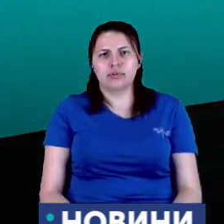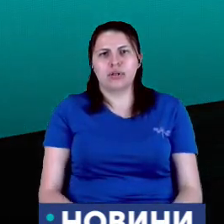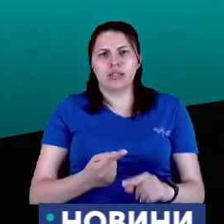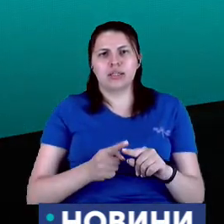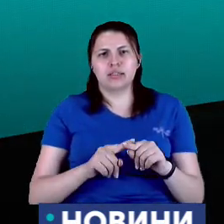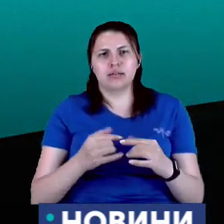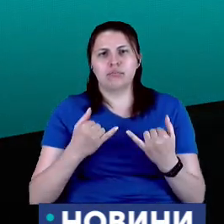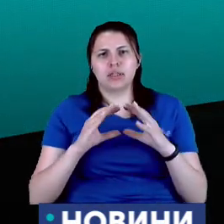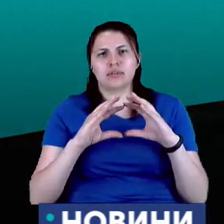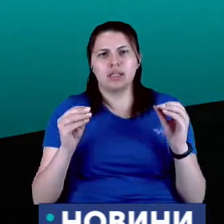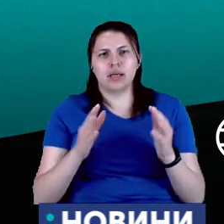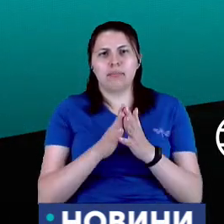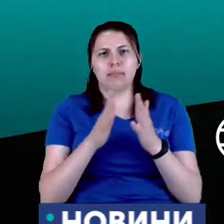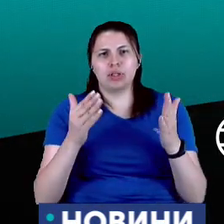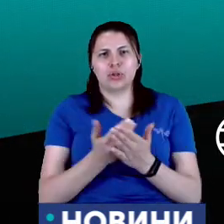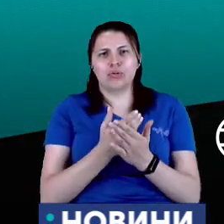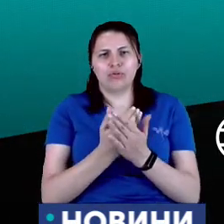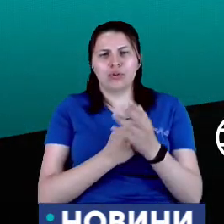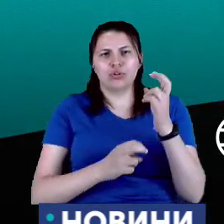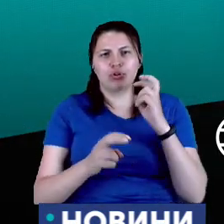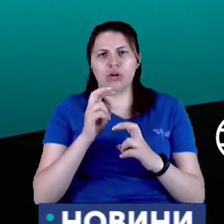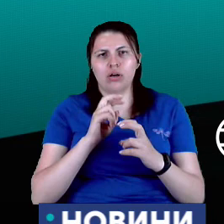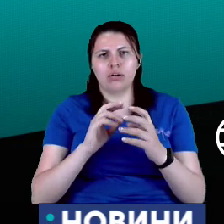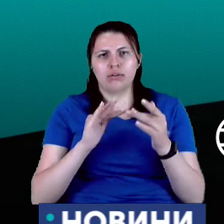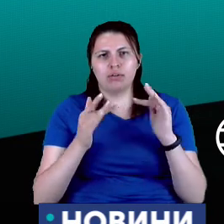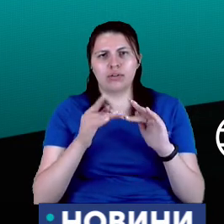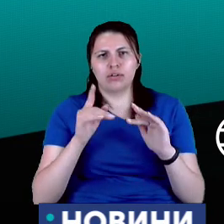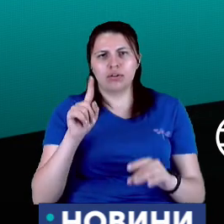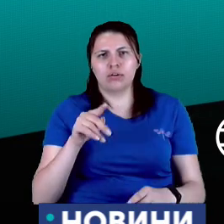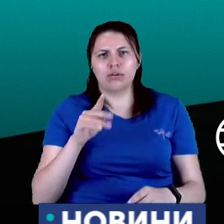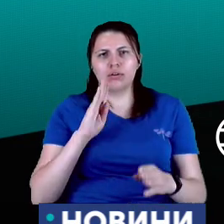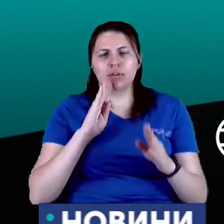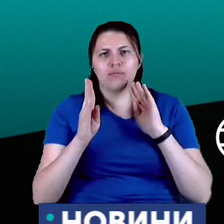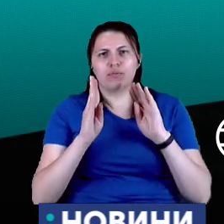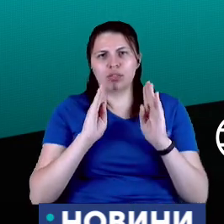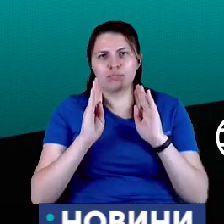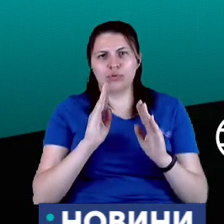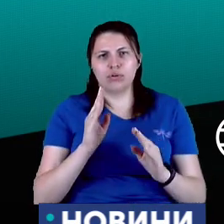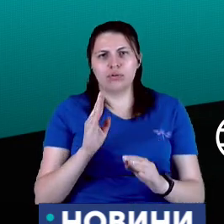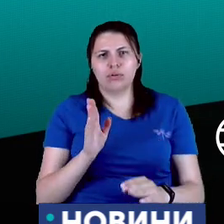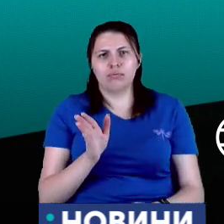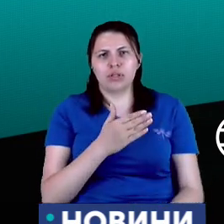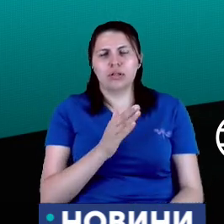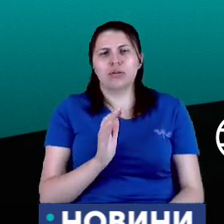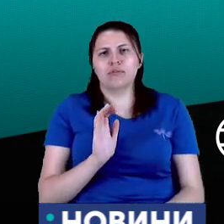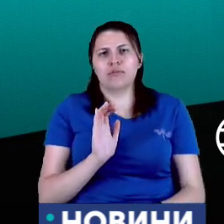новин шукайте на сайті нашого телеканалу, а також на сторінці у Фейсбук. Після